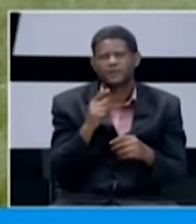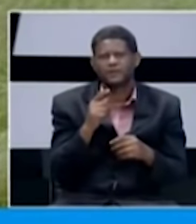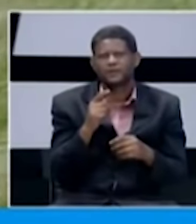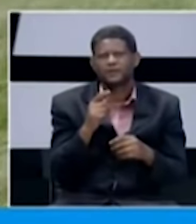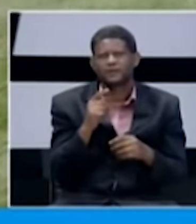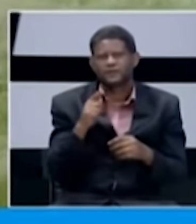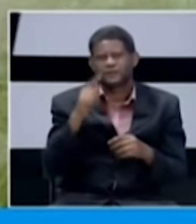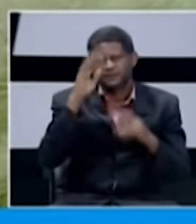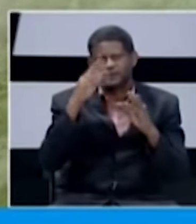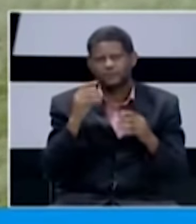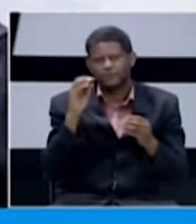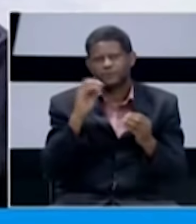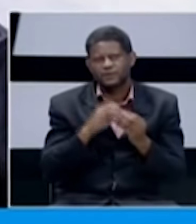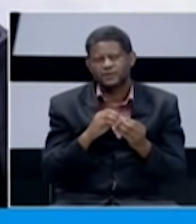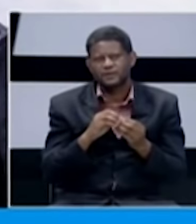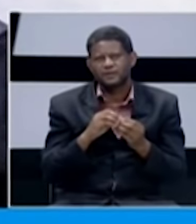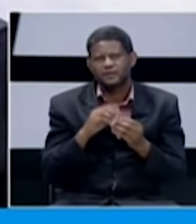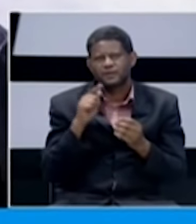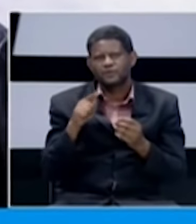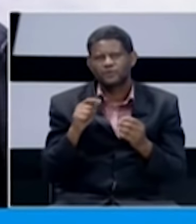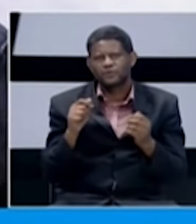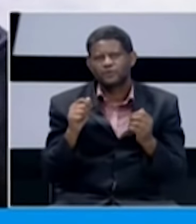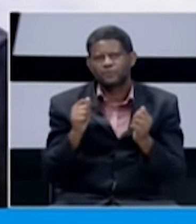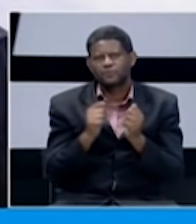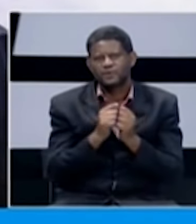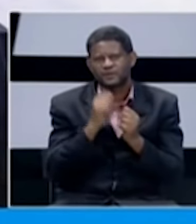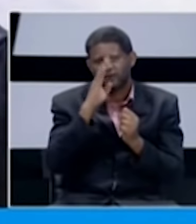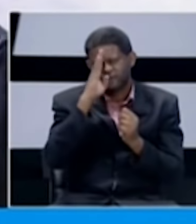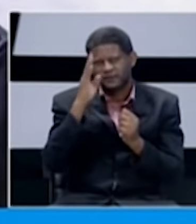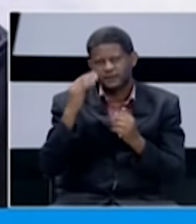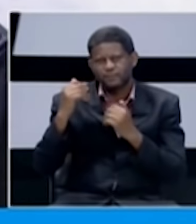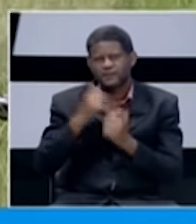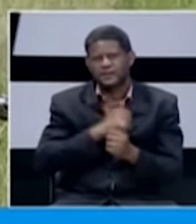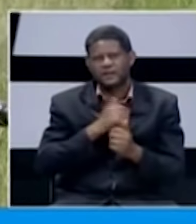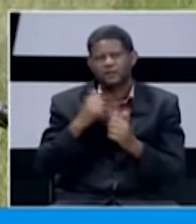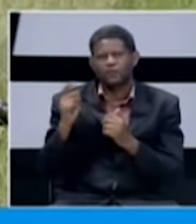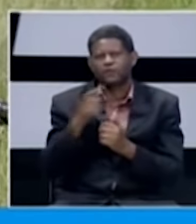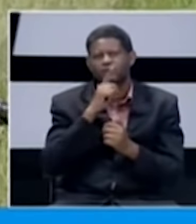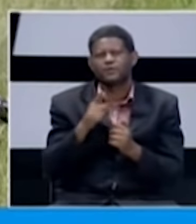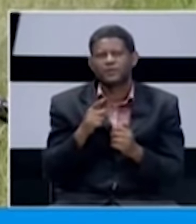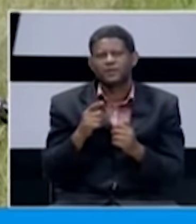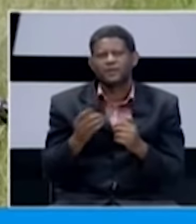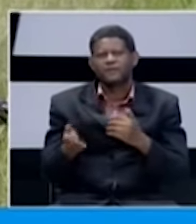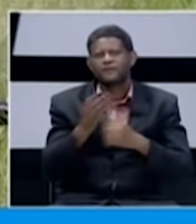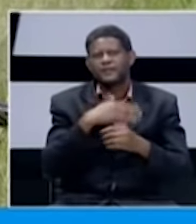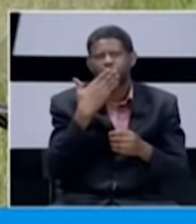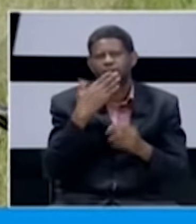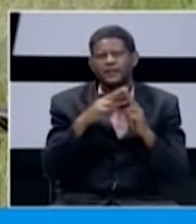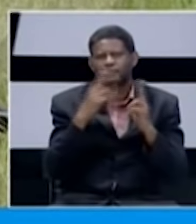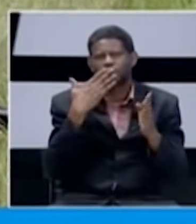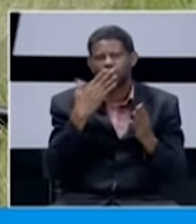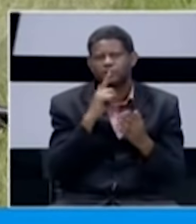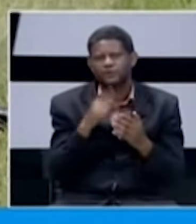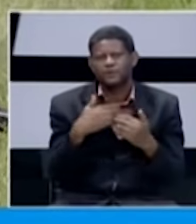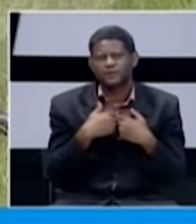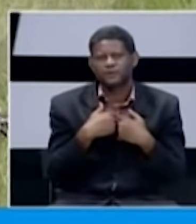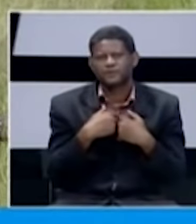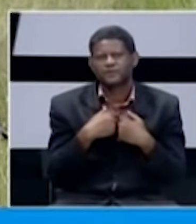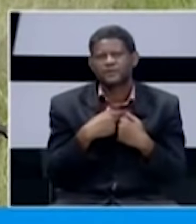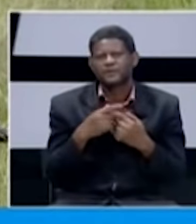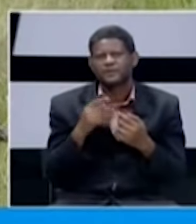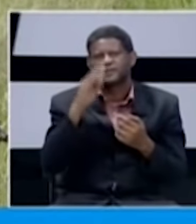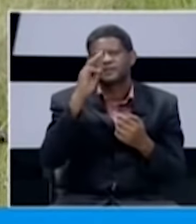كل السوس مسانا تفطرس وقين إيبك عن زل درجة مجلس إيجار اللي مالتي زرعتي بتعمل صبعي مني صهي عينا